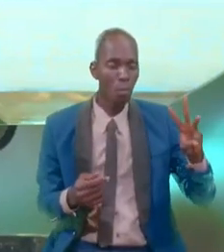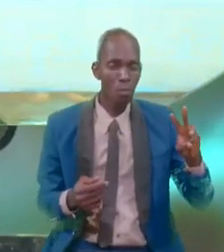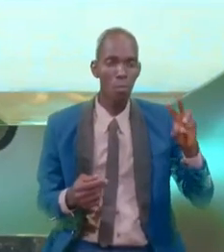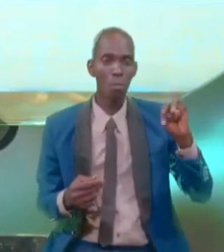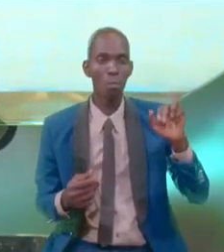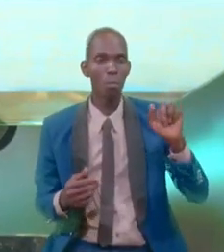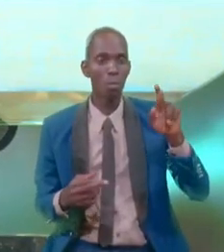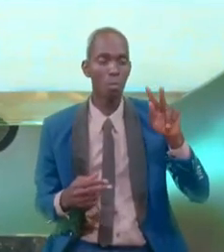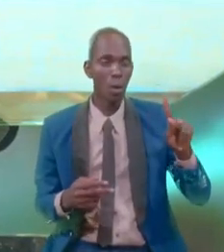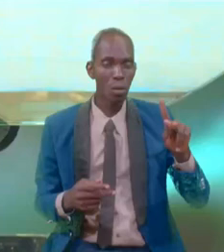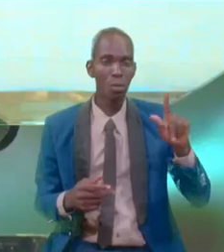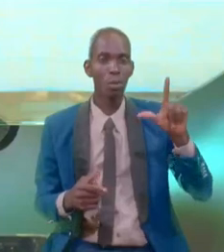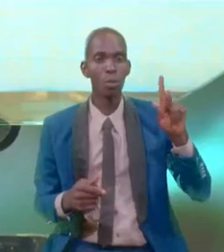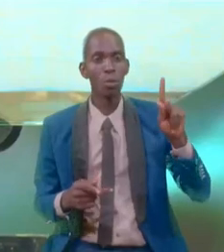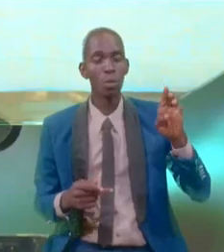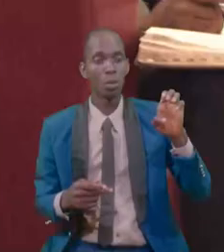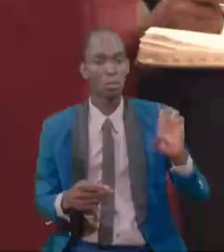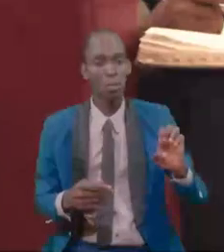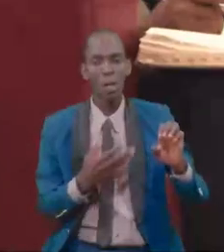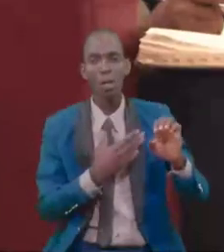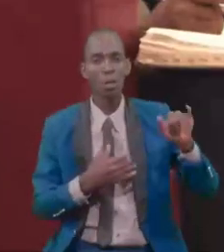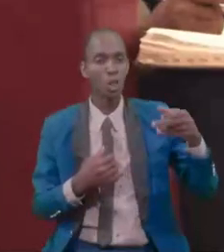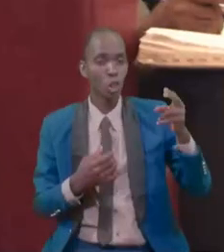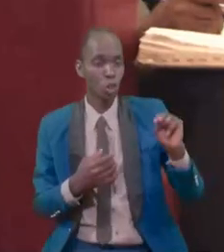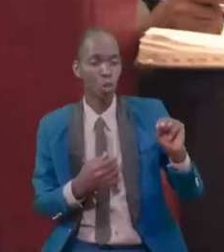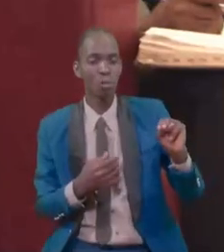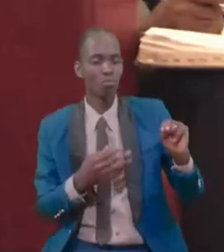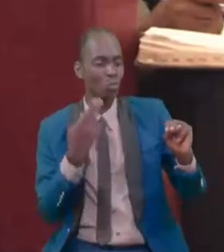en Jean, que Jésus